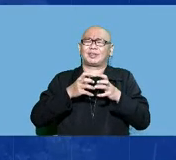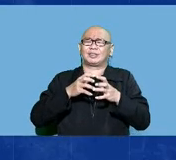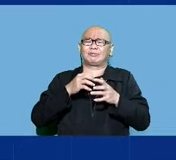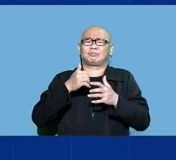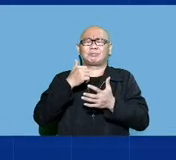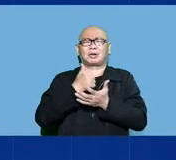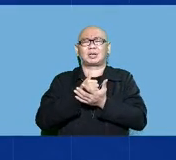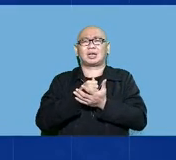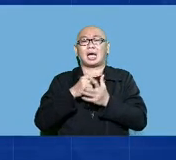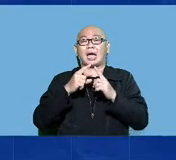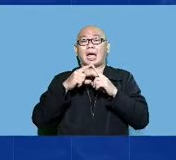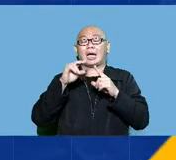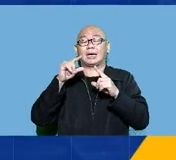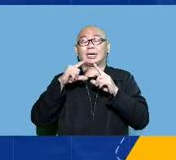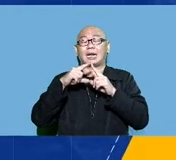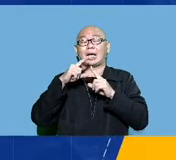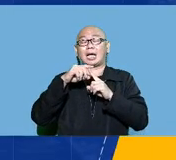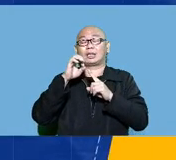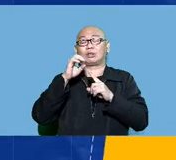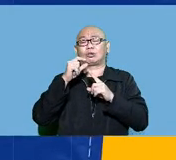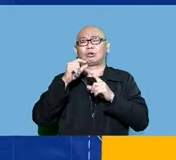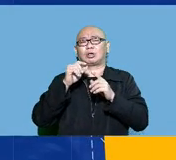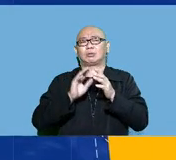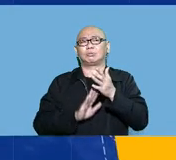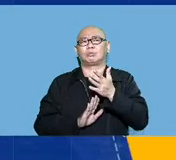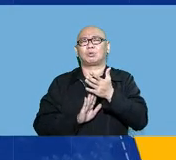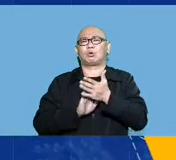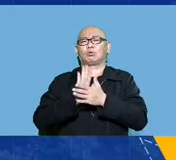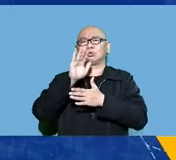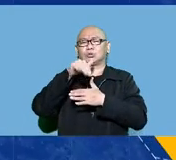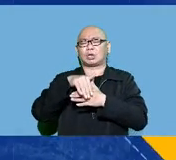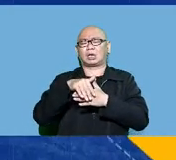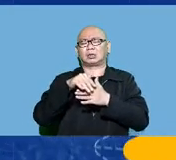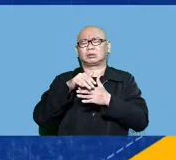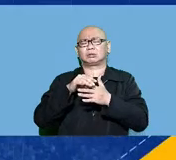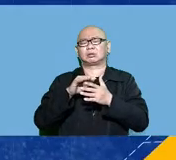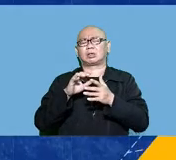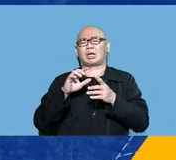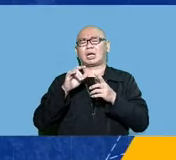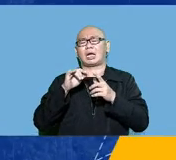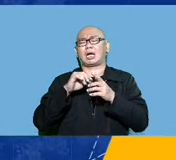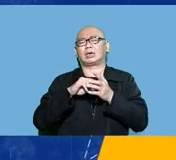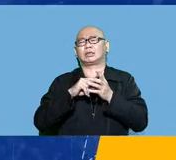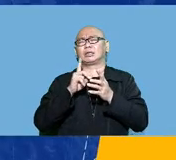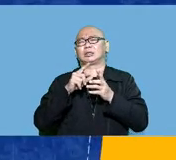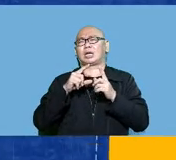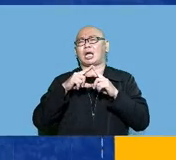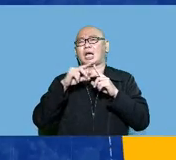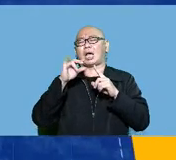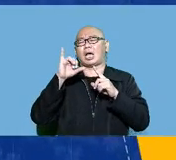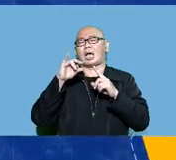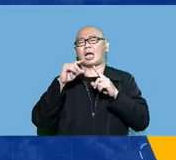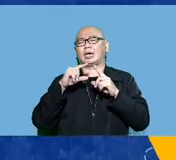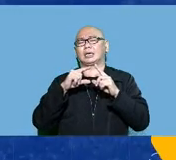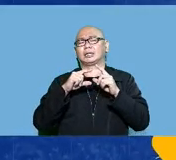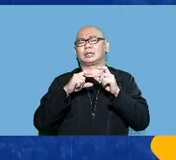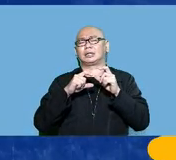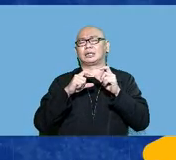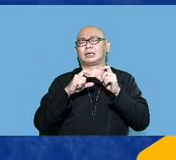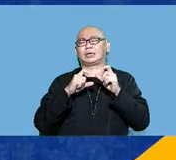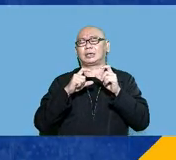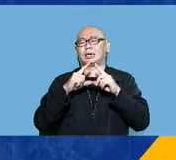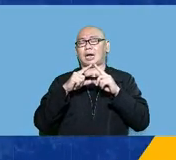baik aerator karena airnya meloncat. Meloncat itu terjadi aerasi, di situ terjadi hubungan